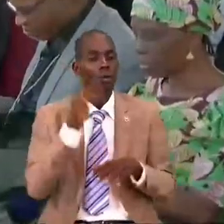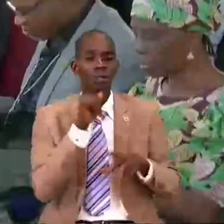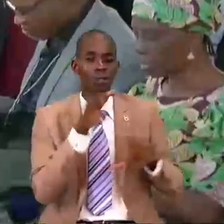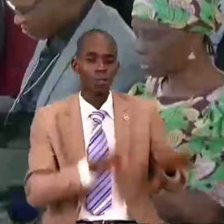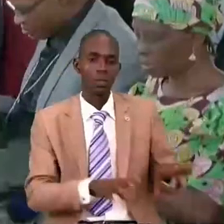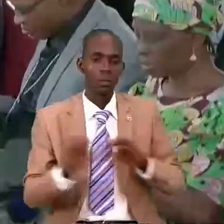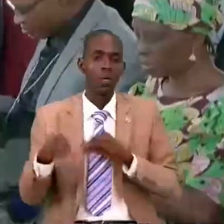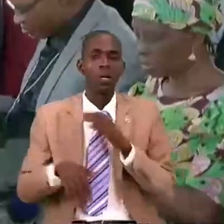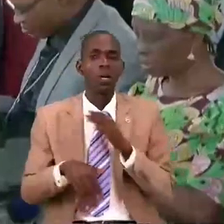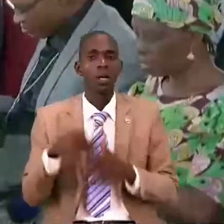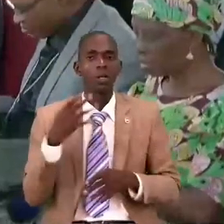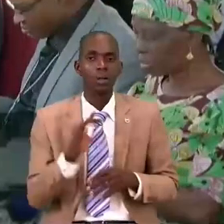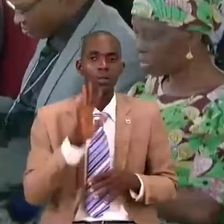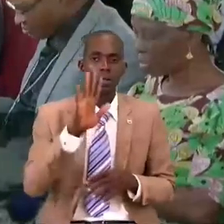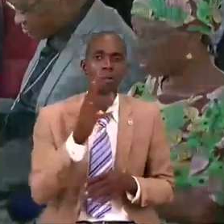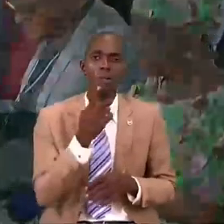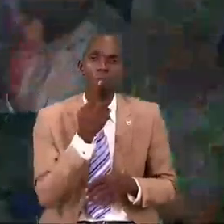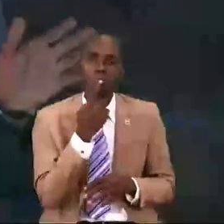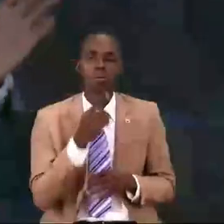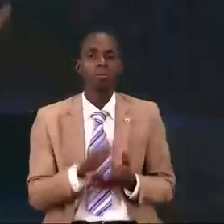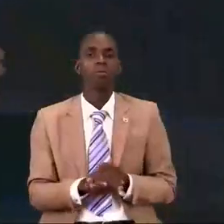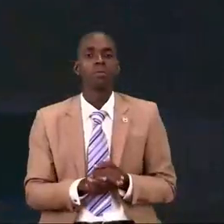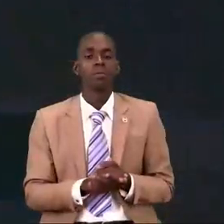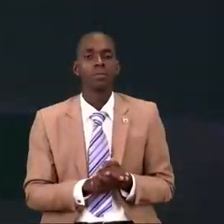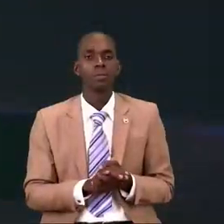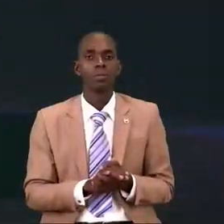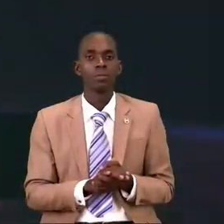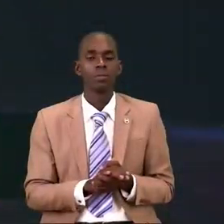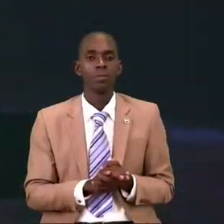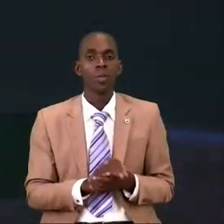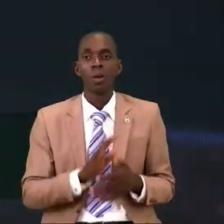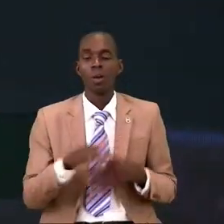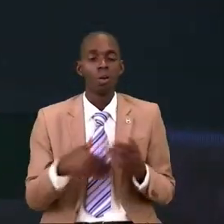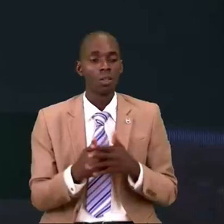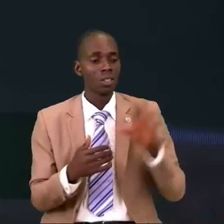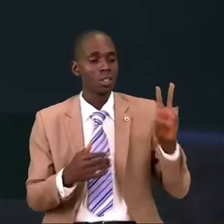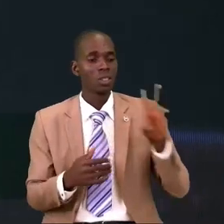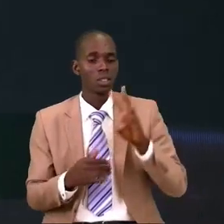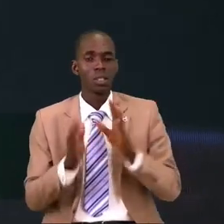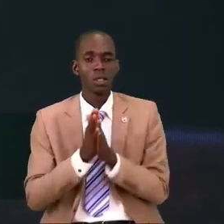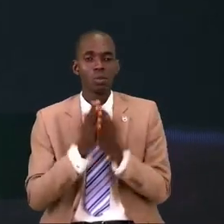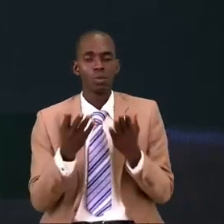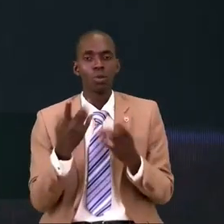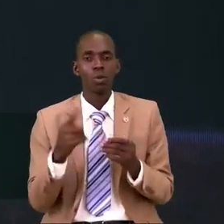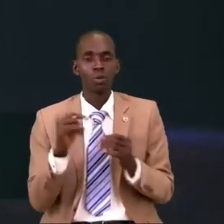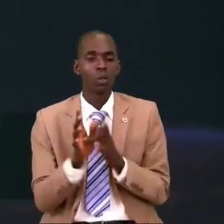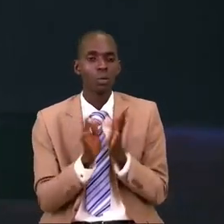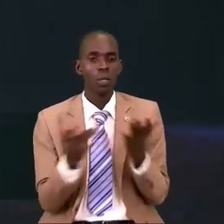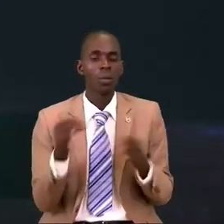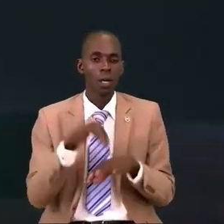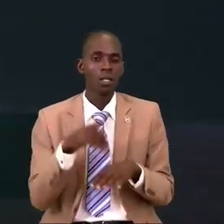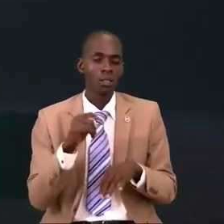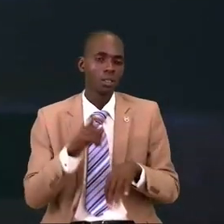Les 66 livres de la Bible, au temps de Josué, 5 étaient écrits. Genèse,